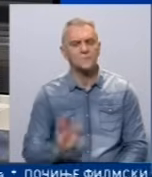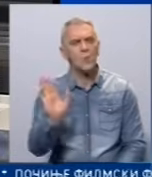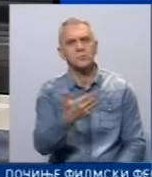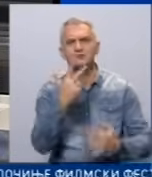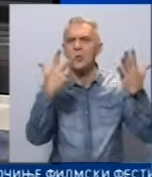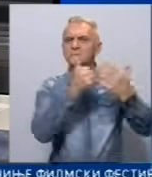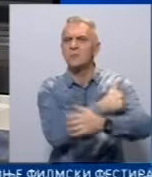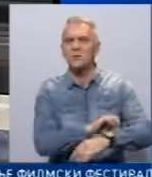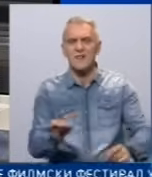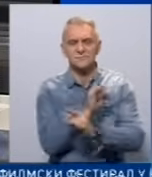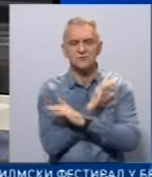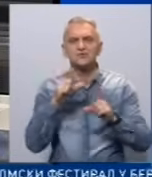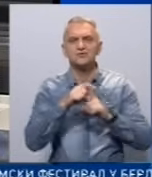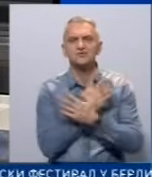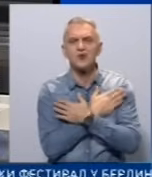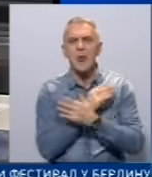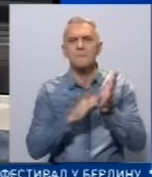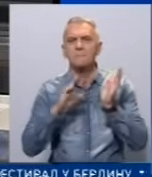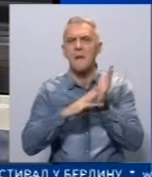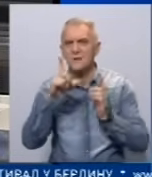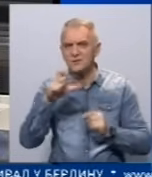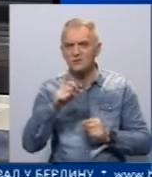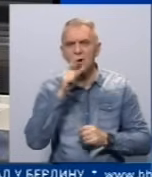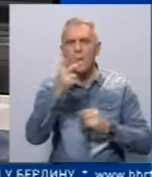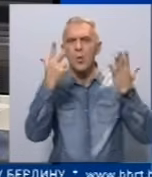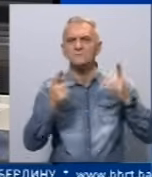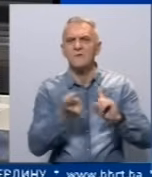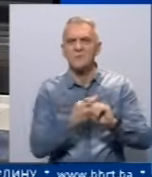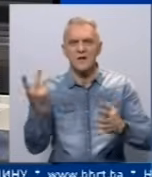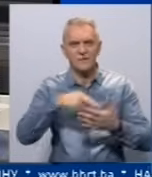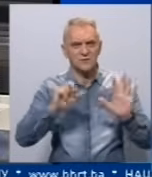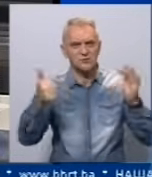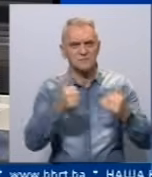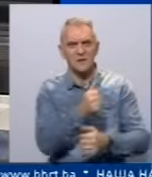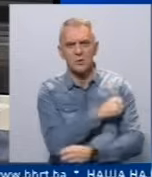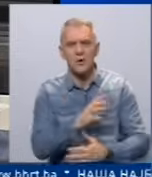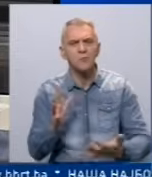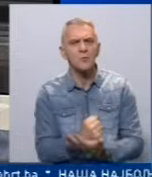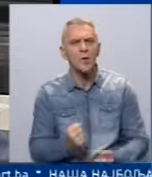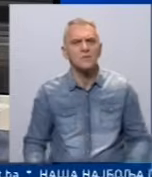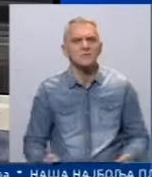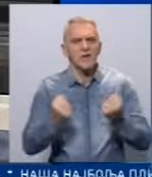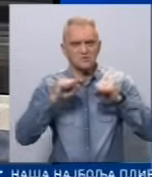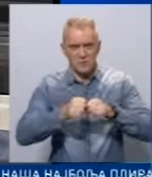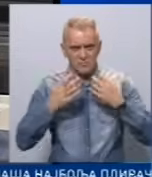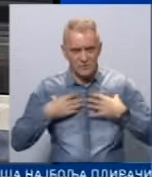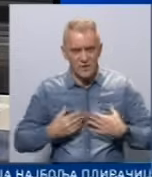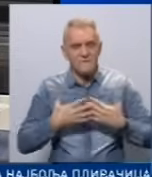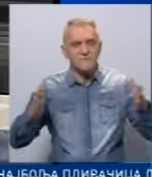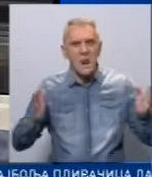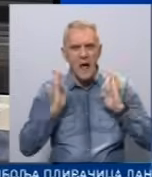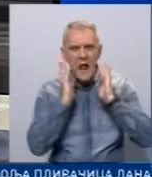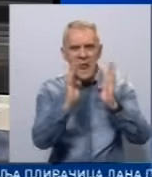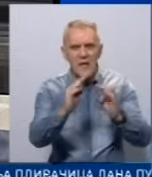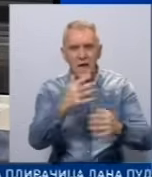Prošlo je 8 godina od smrti Dženana Memića. Dženan je 8. februara 2016. godine zadobio teške povrede u Velikoj Aleji